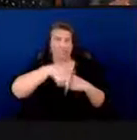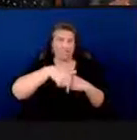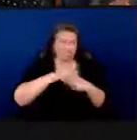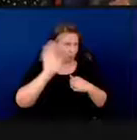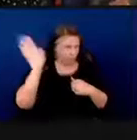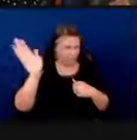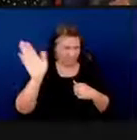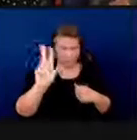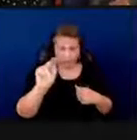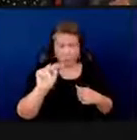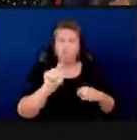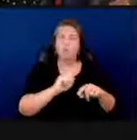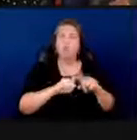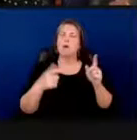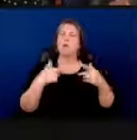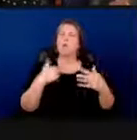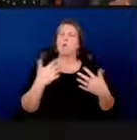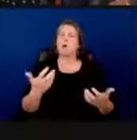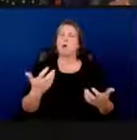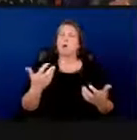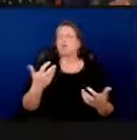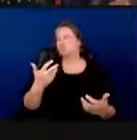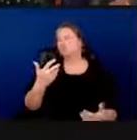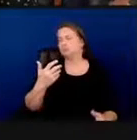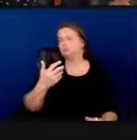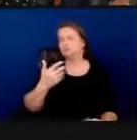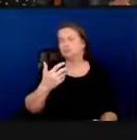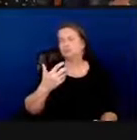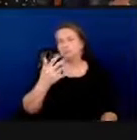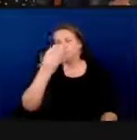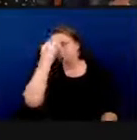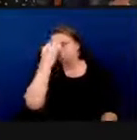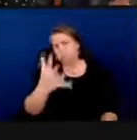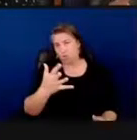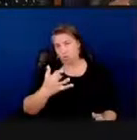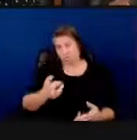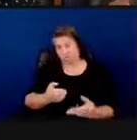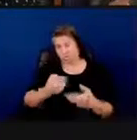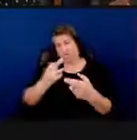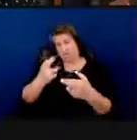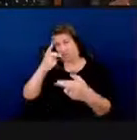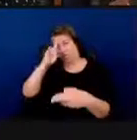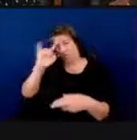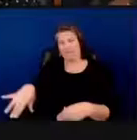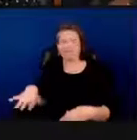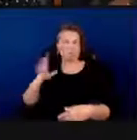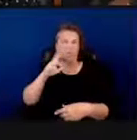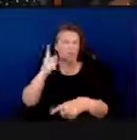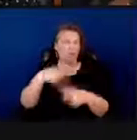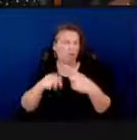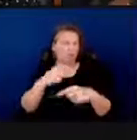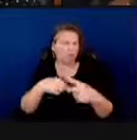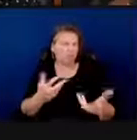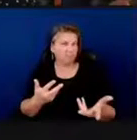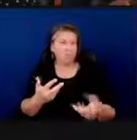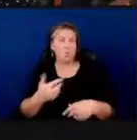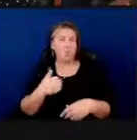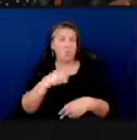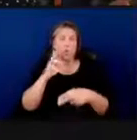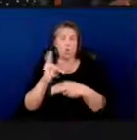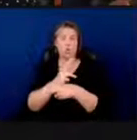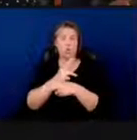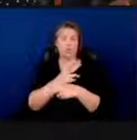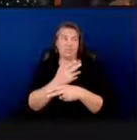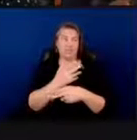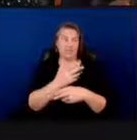الابتدائية، وهي قد لا تكون مرتبطة بالعرض الذي قدمته السيدة بوش، ولكن من المهم